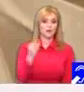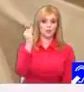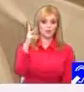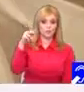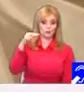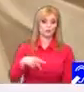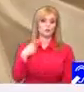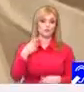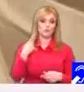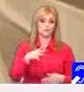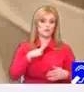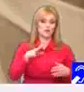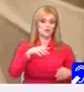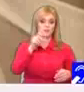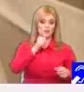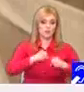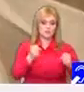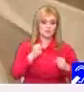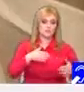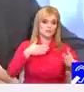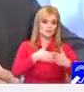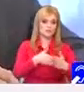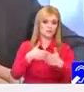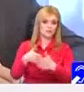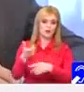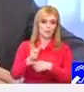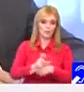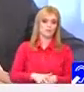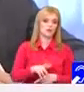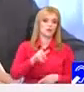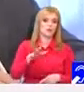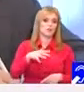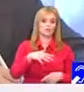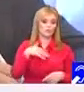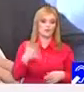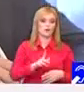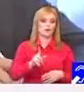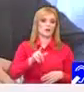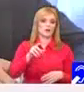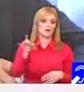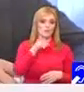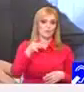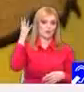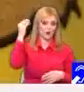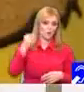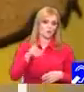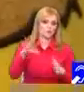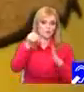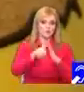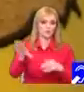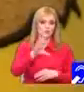Igor Dodon susține că va bloca inițiativa de includere în Constituție a sintagmei integrare europeană. Mesajul a fost pus doar pe o rețea